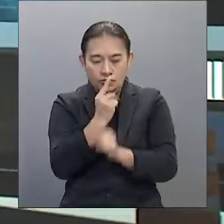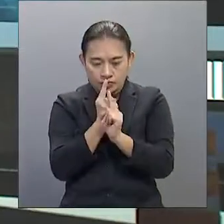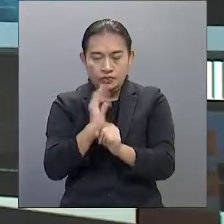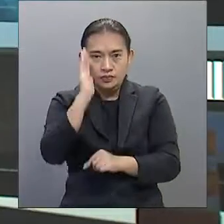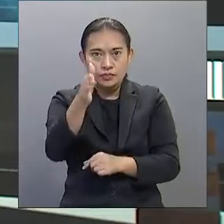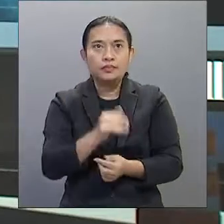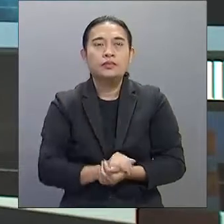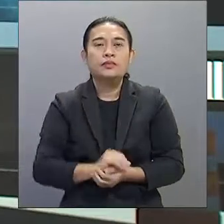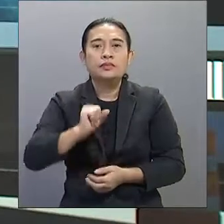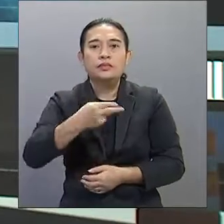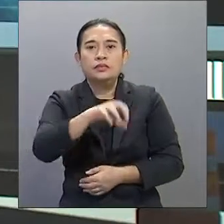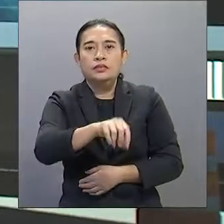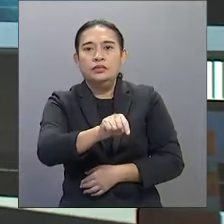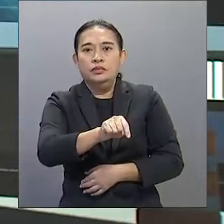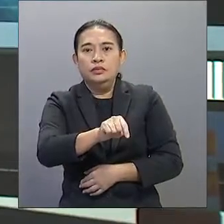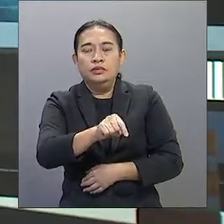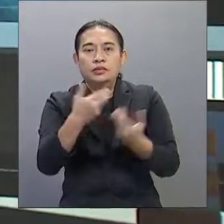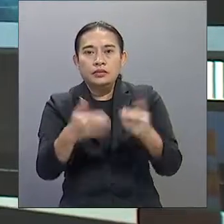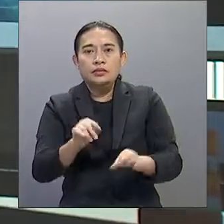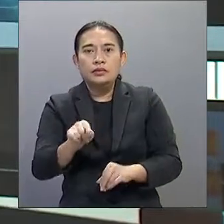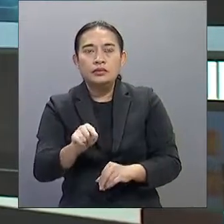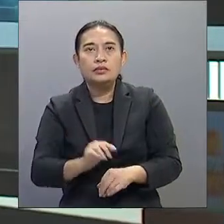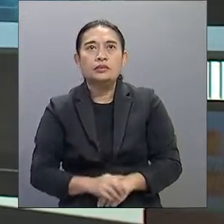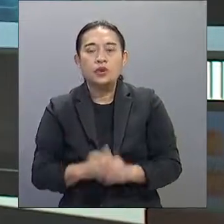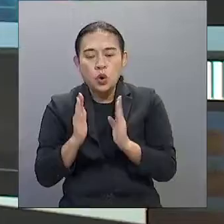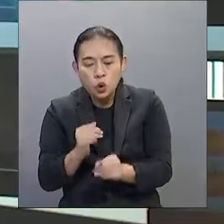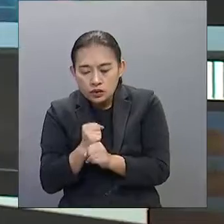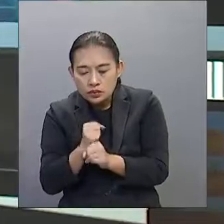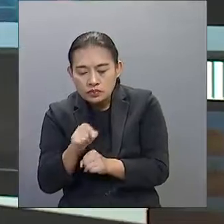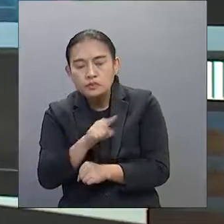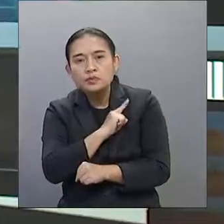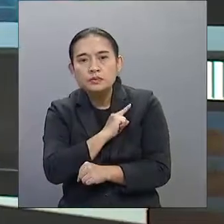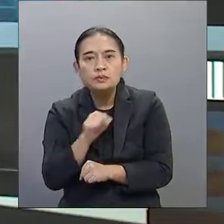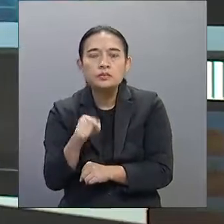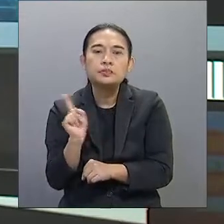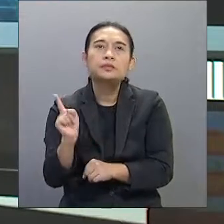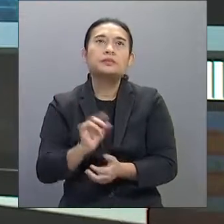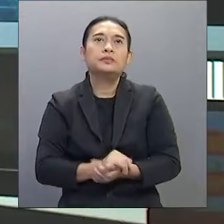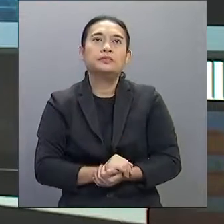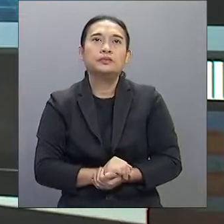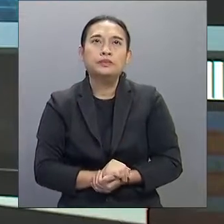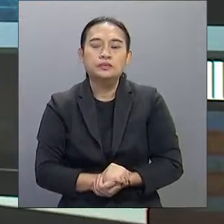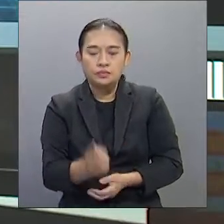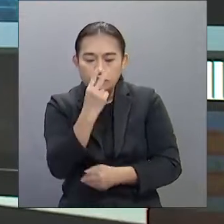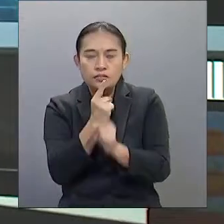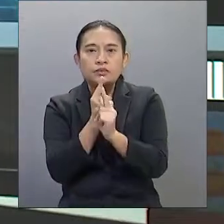าสากรว่าแบบนี้แล้วทางนายทะเบีนจะว่าอย่างไรนะคะเรื่องนี้ต้องตามกนยาวๆค่ะคุณผชม